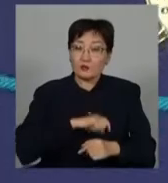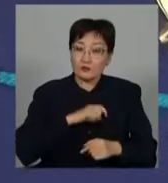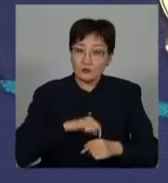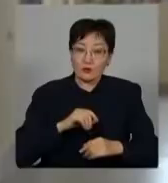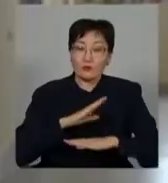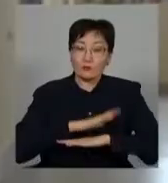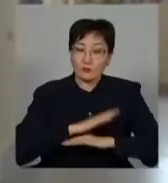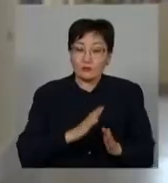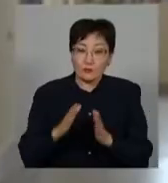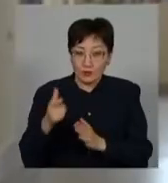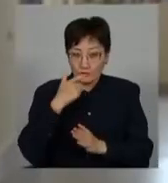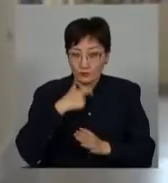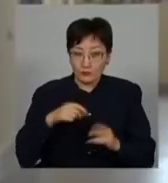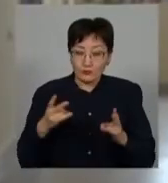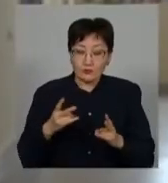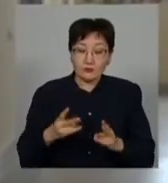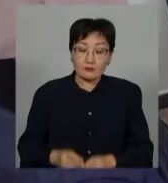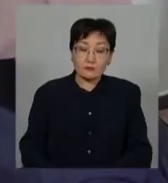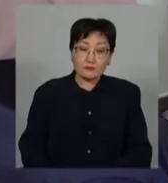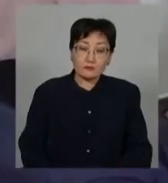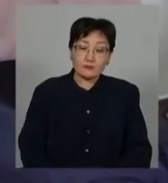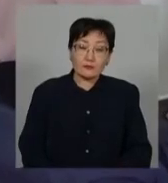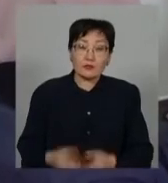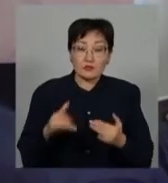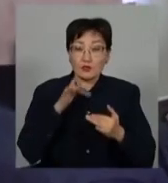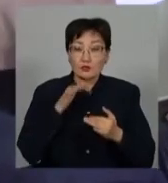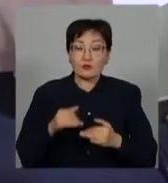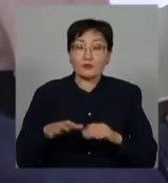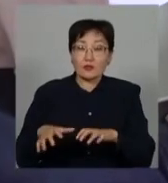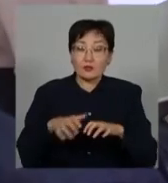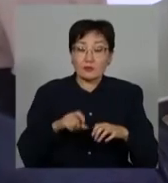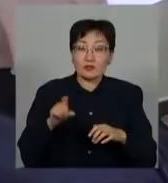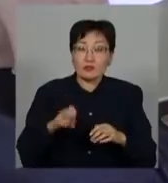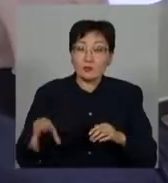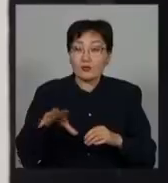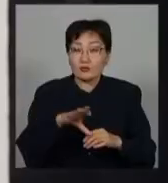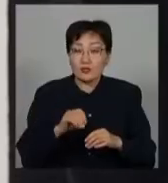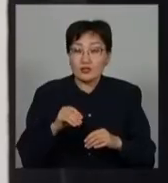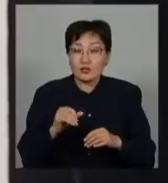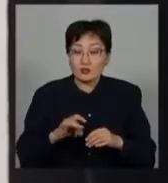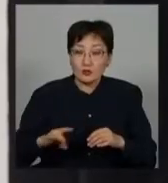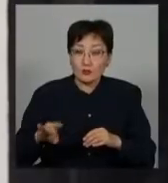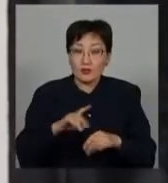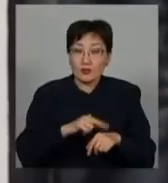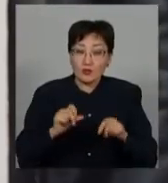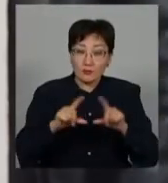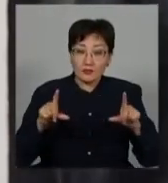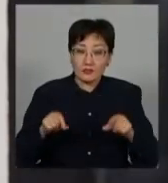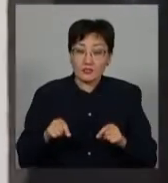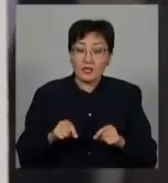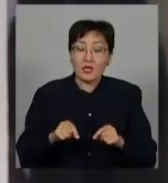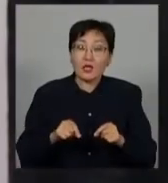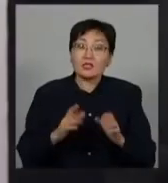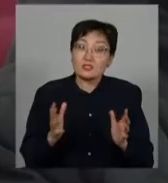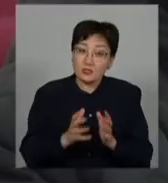бұзбай, дұрыстап сотқа дейін жететіндей болу керек. Қазіргі уақытта тәркіленген заттардың барлығы Жетісу аудандық полиция басқармасының